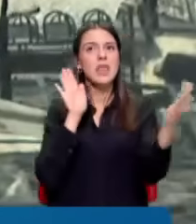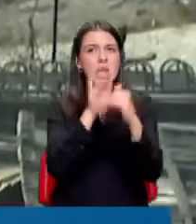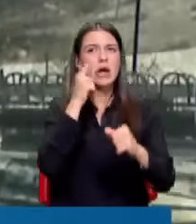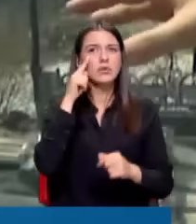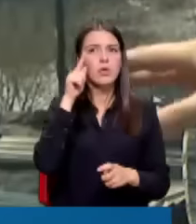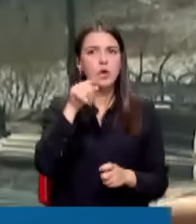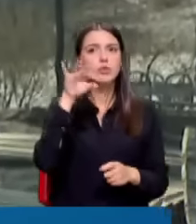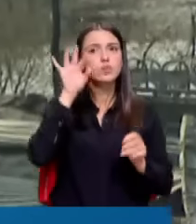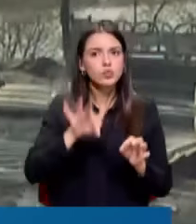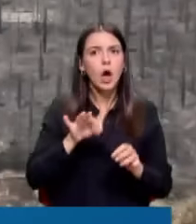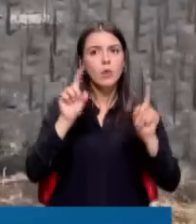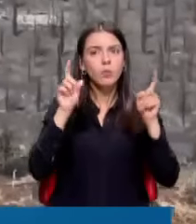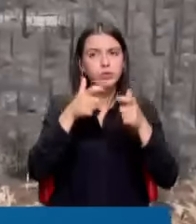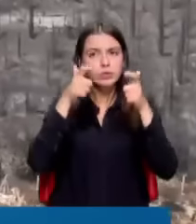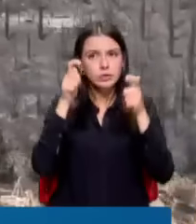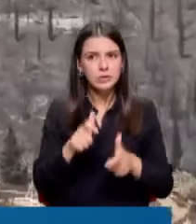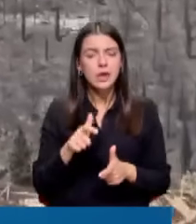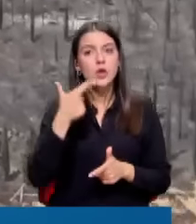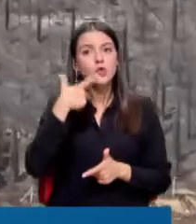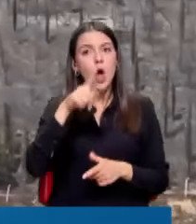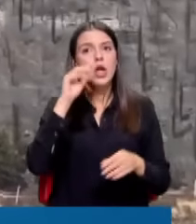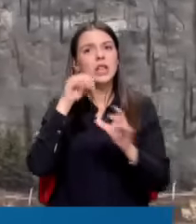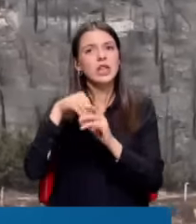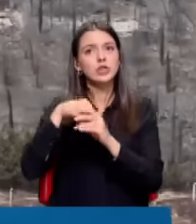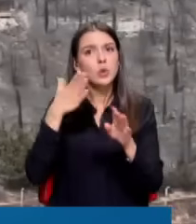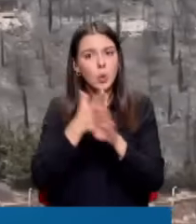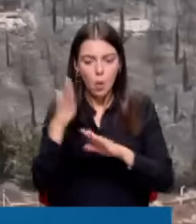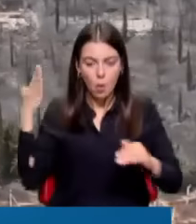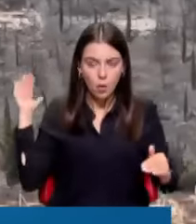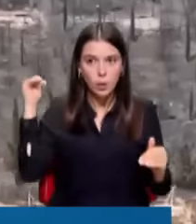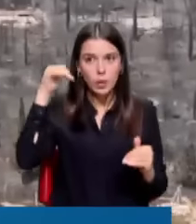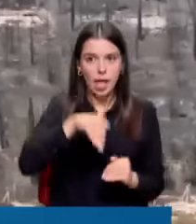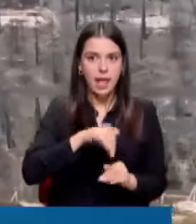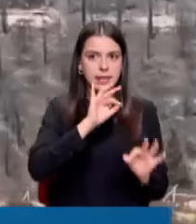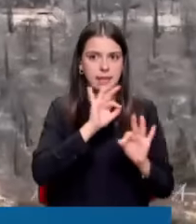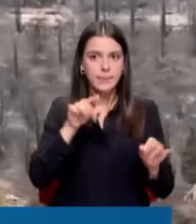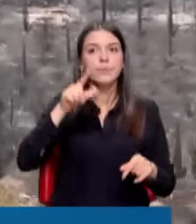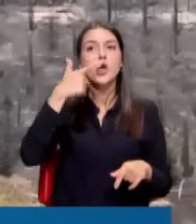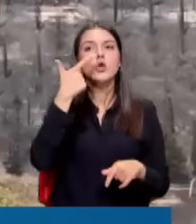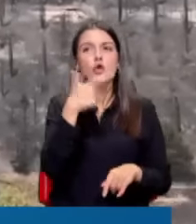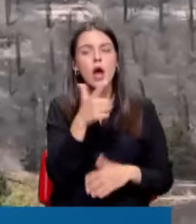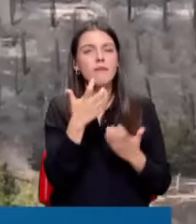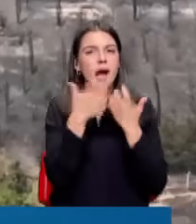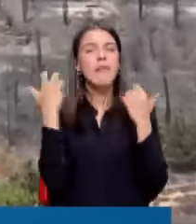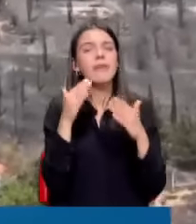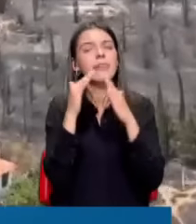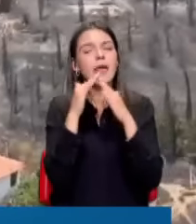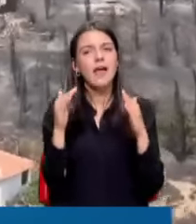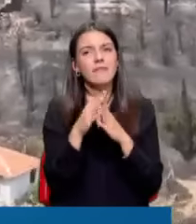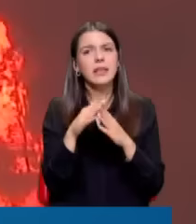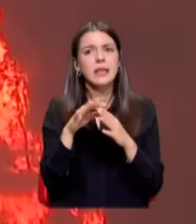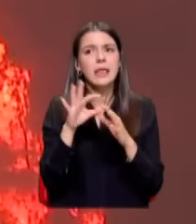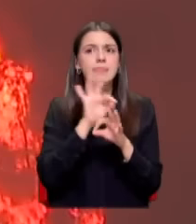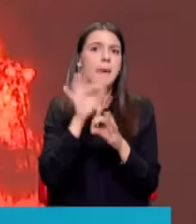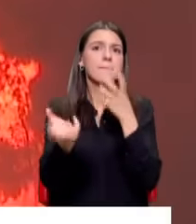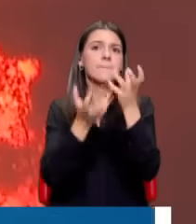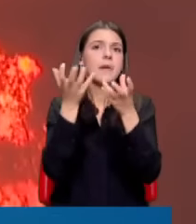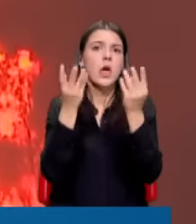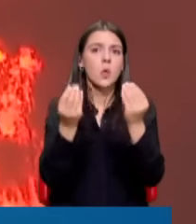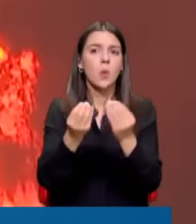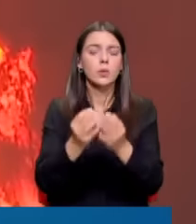taraftan şu anda bulunduğumuz köyün içine doğru geldi ve köydeki hayvanları, evleri sardı.